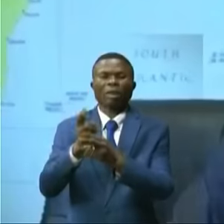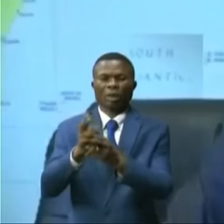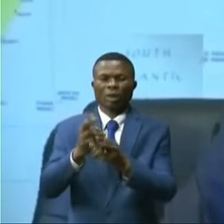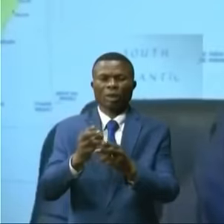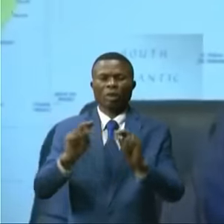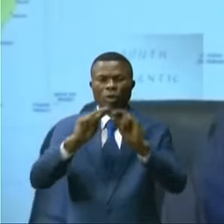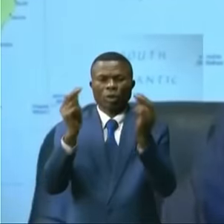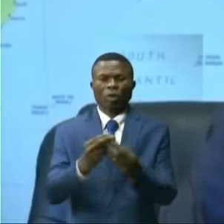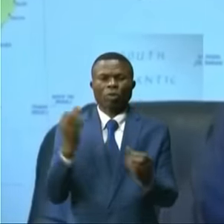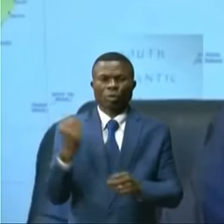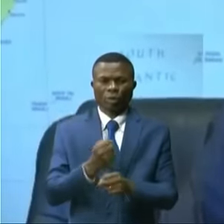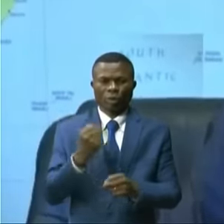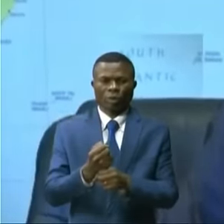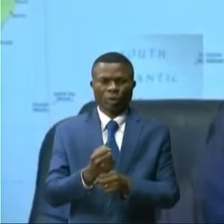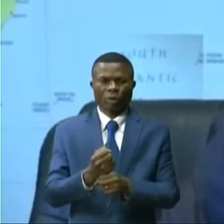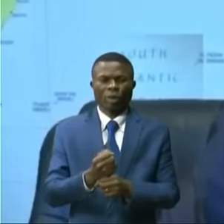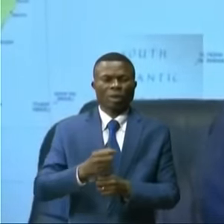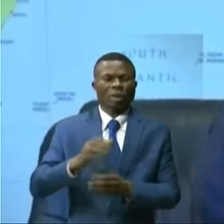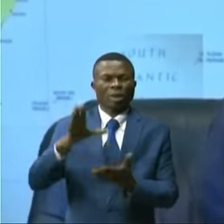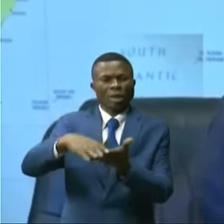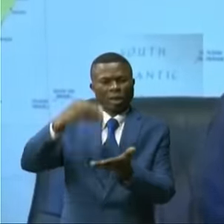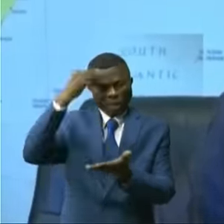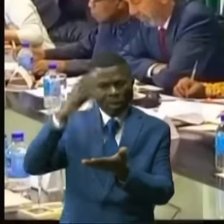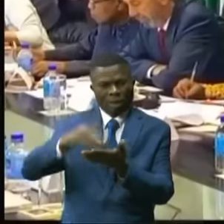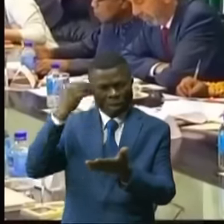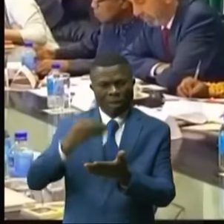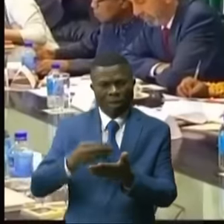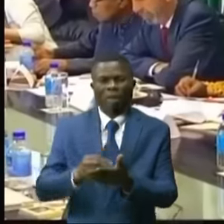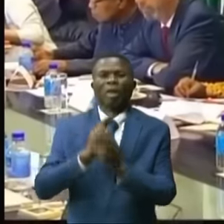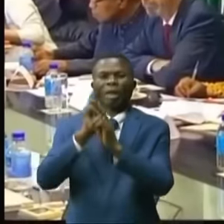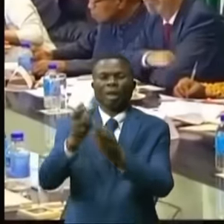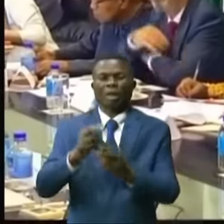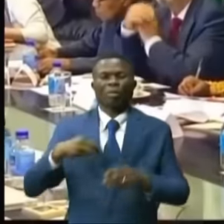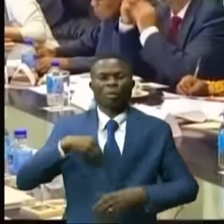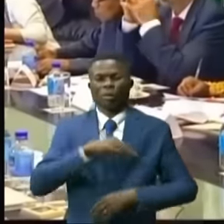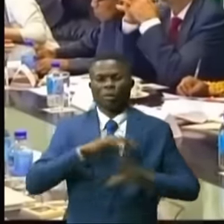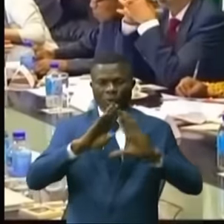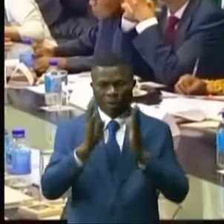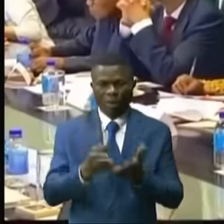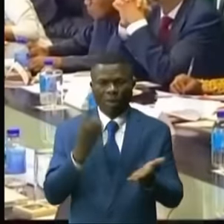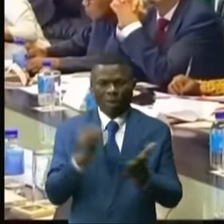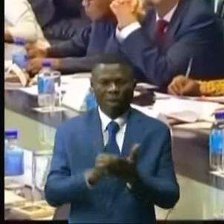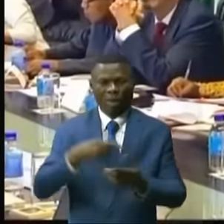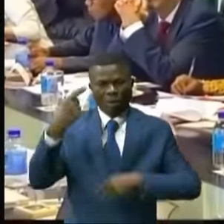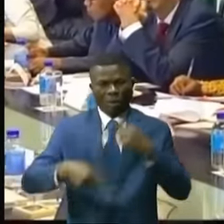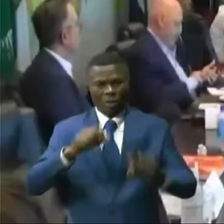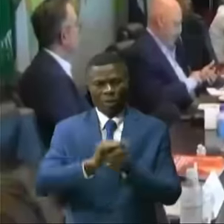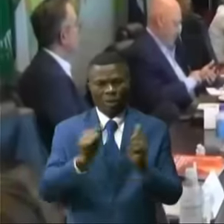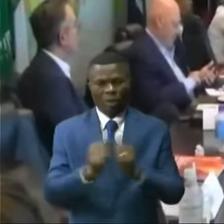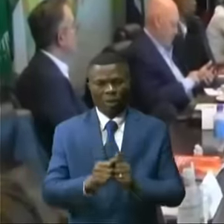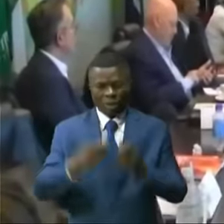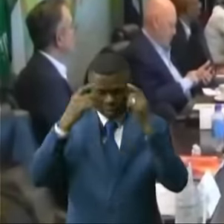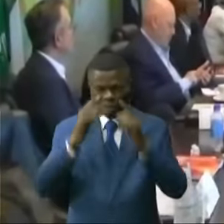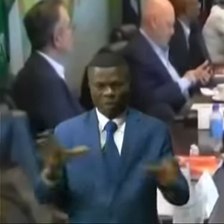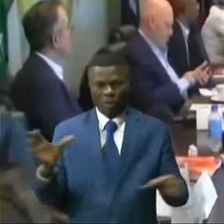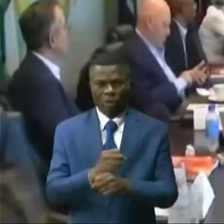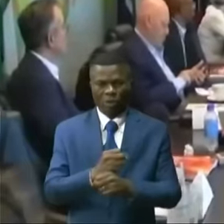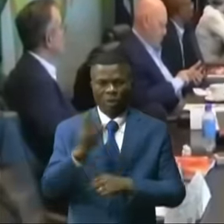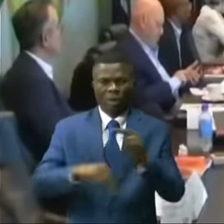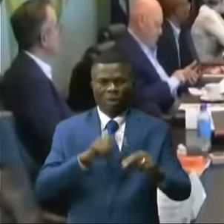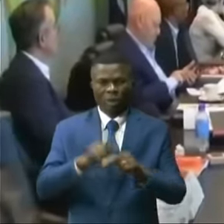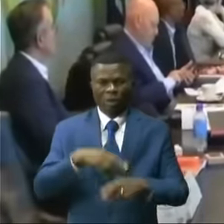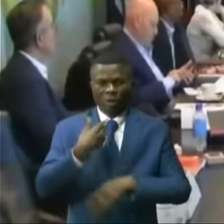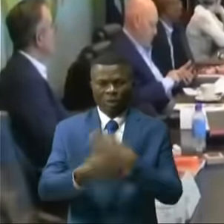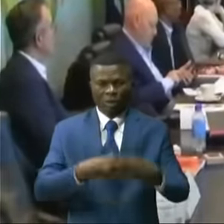au groupe de travail et recueillir les réactions des membres et conseillers il était aussi question de discuter sur les conclusions des études nationales